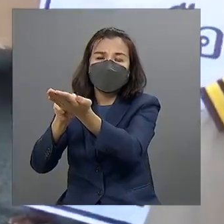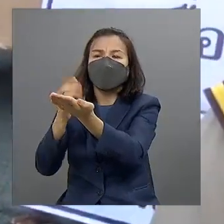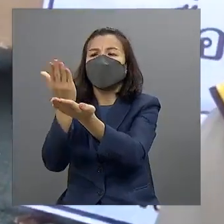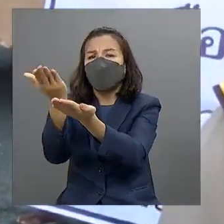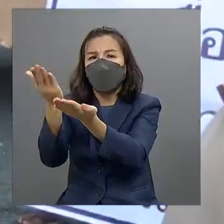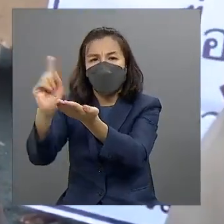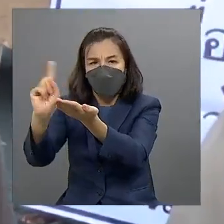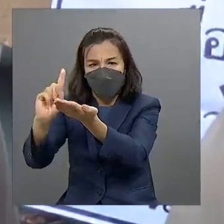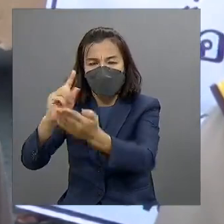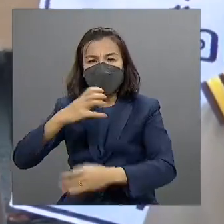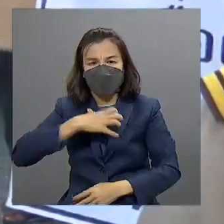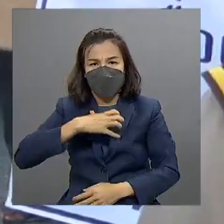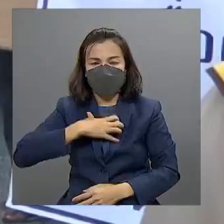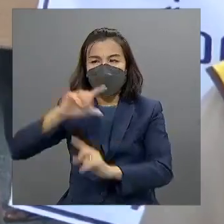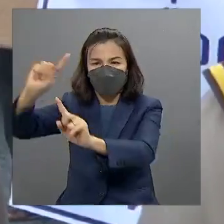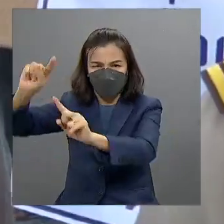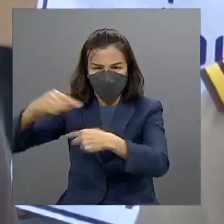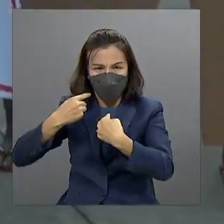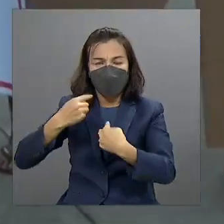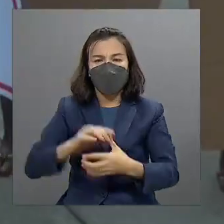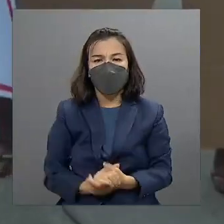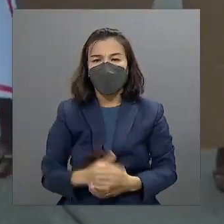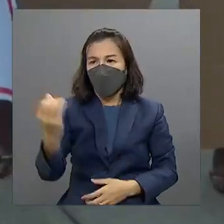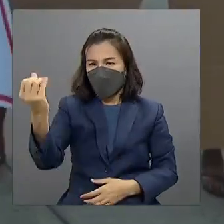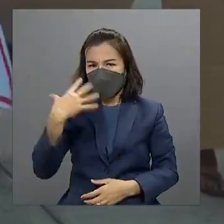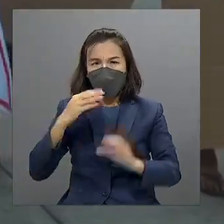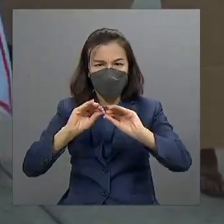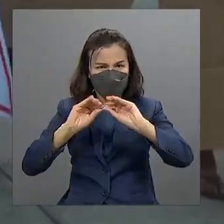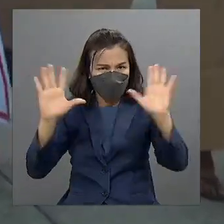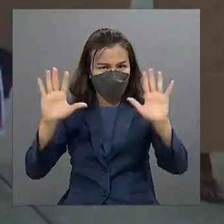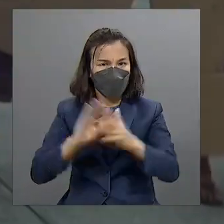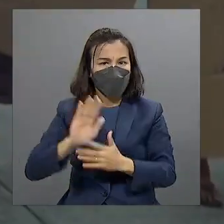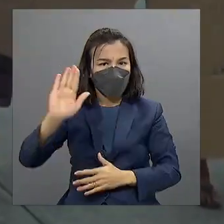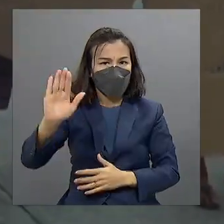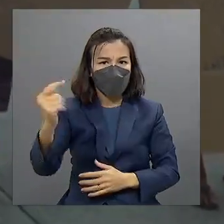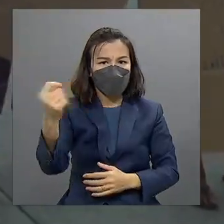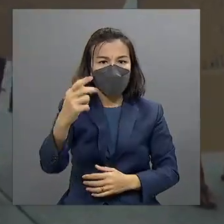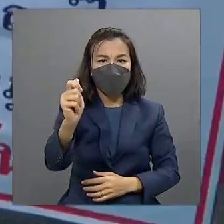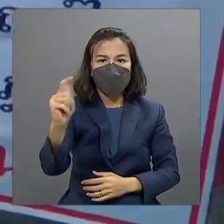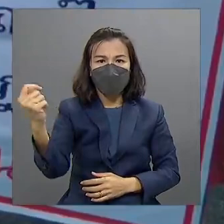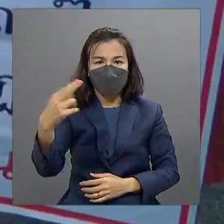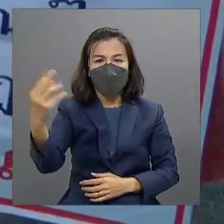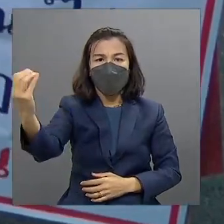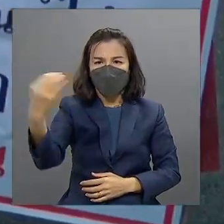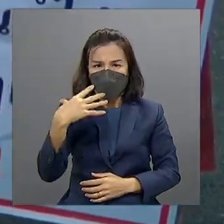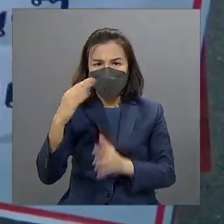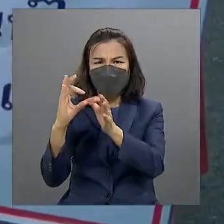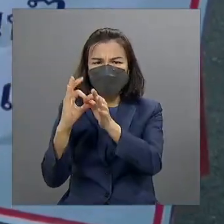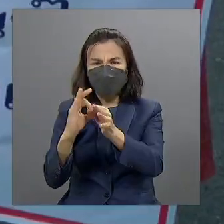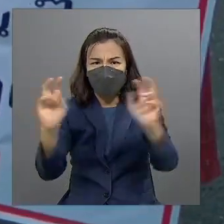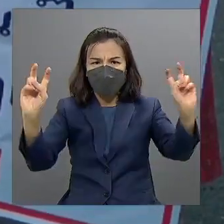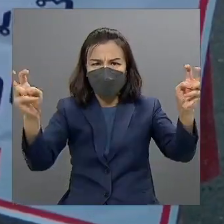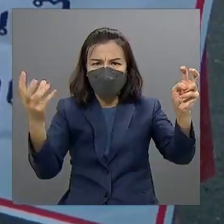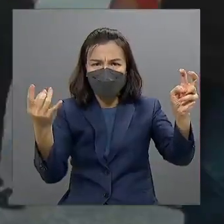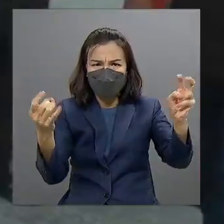การขำตอบที่ชัเจนจะท่อ ๆ เจ้าก็เหลืองการแไข้ปัน 5